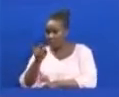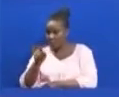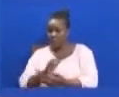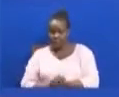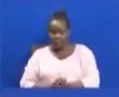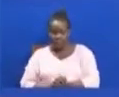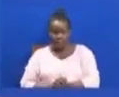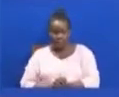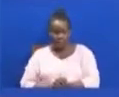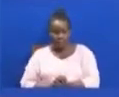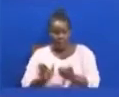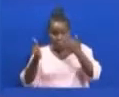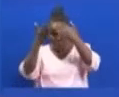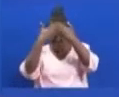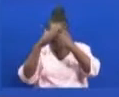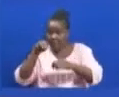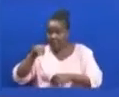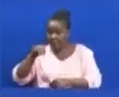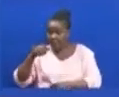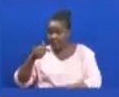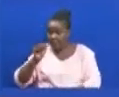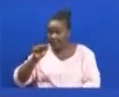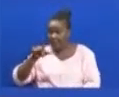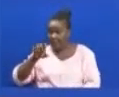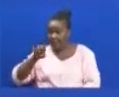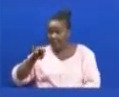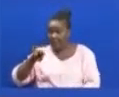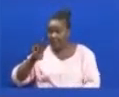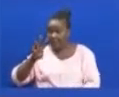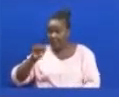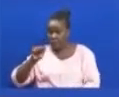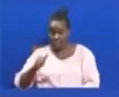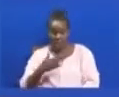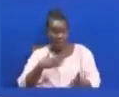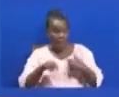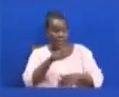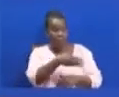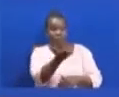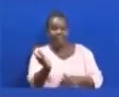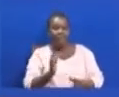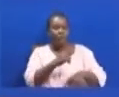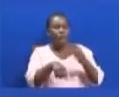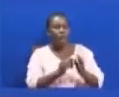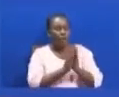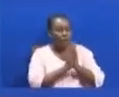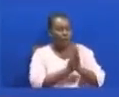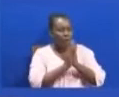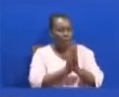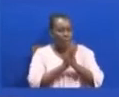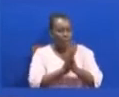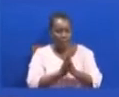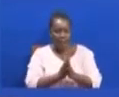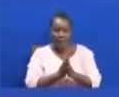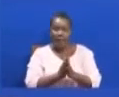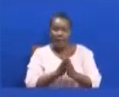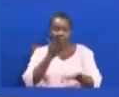Dios, ametaka Watanzania kuendeleza maombi hadi janga la corona litoweke katika uso wa dunia. Mwanahabari wetu